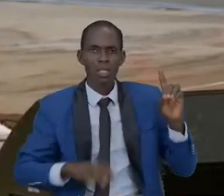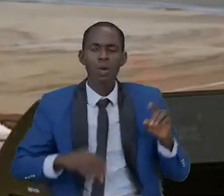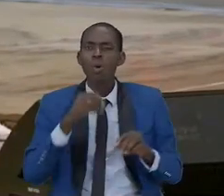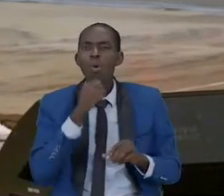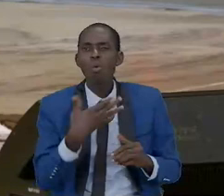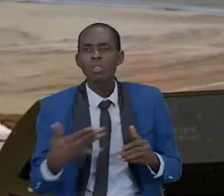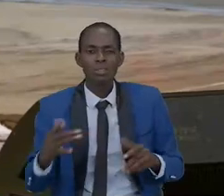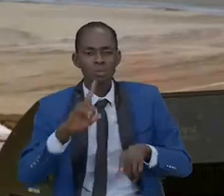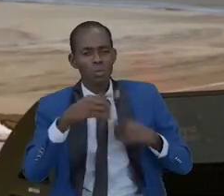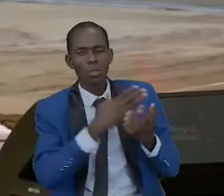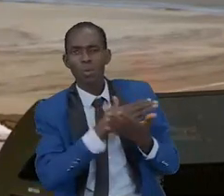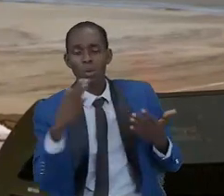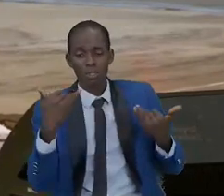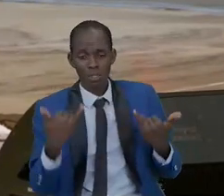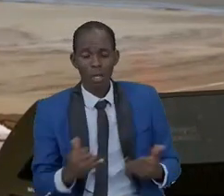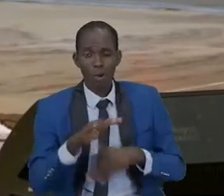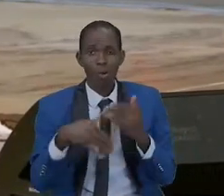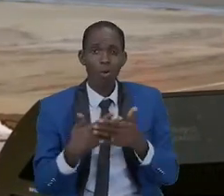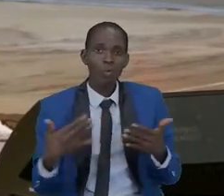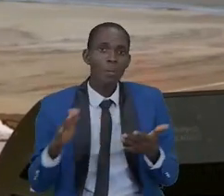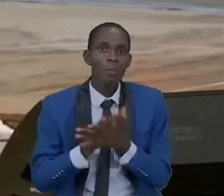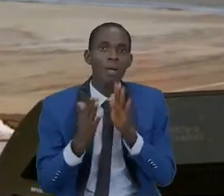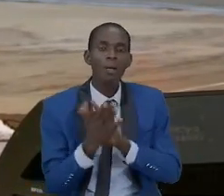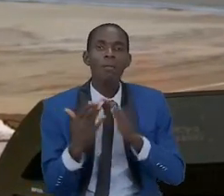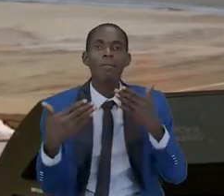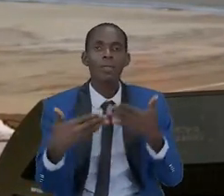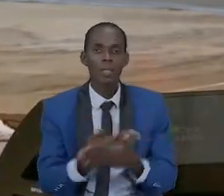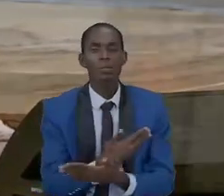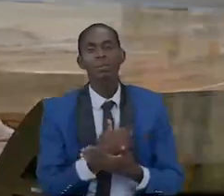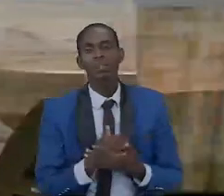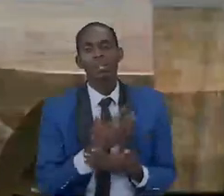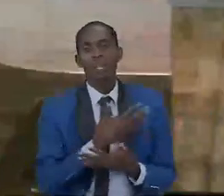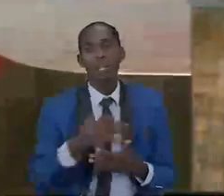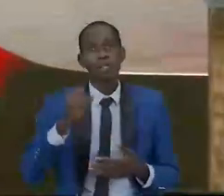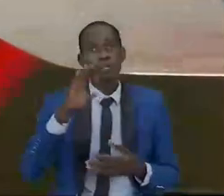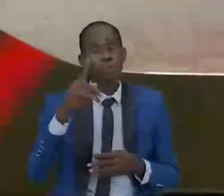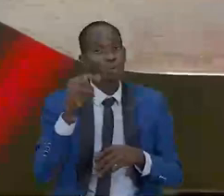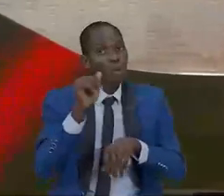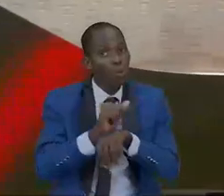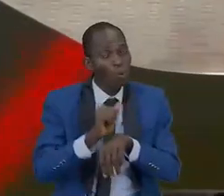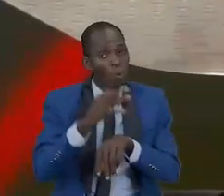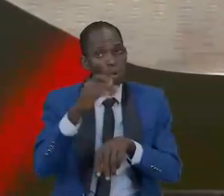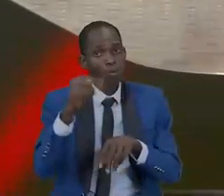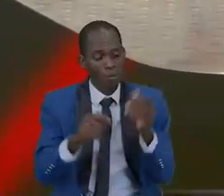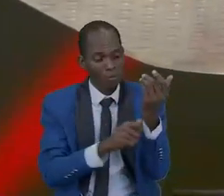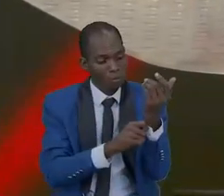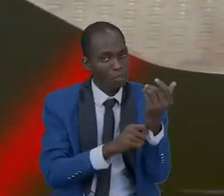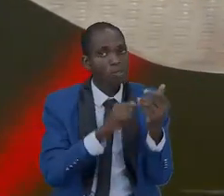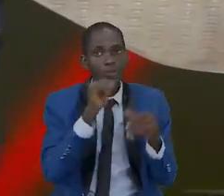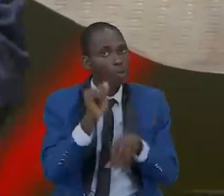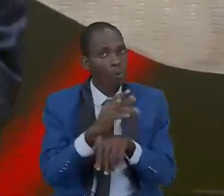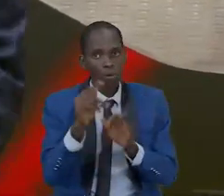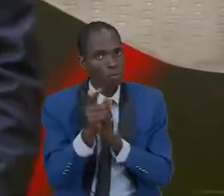anciennes sont passées et toutes choses voici toute chose sont devenues nouvelles alors les oeuvres de la chair